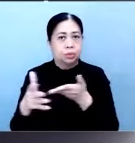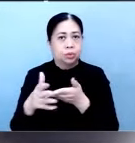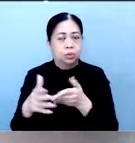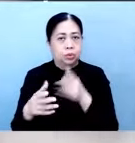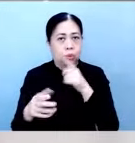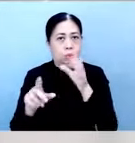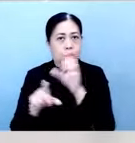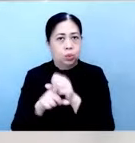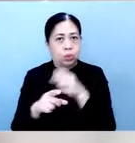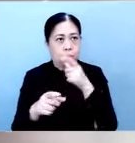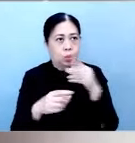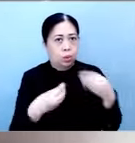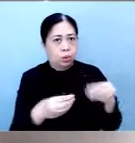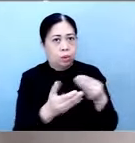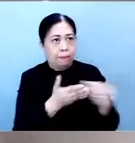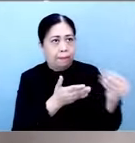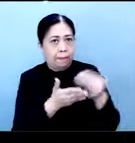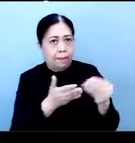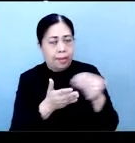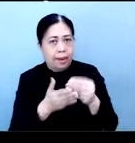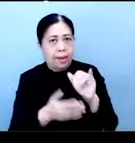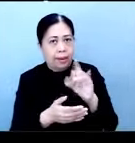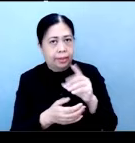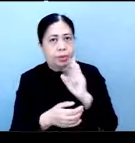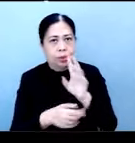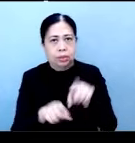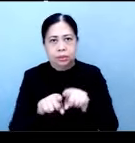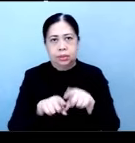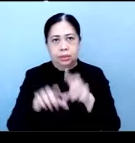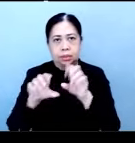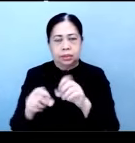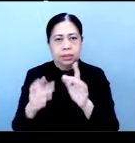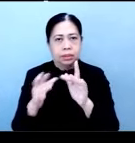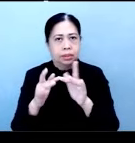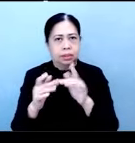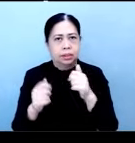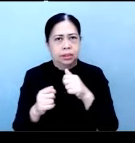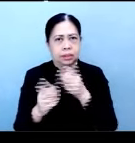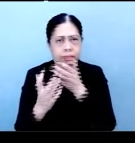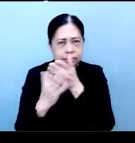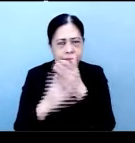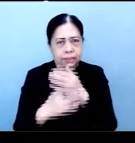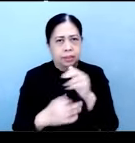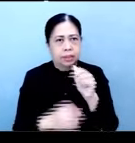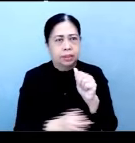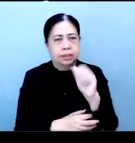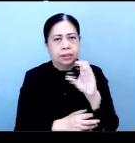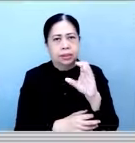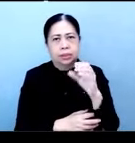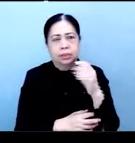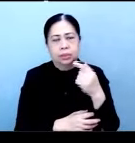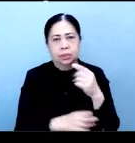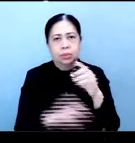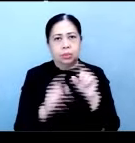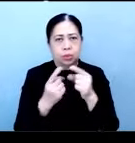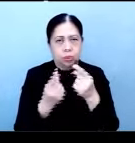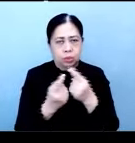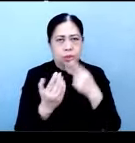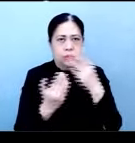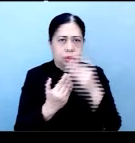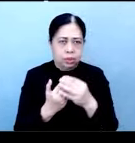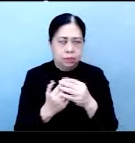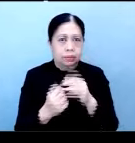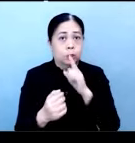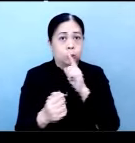mahuhuling bibili ng Peking PH health ID sa internet Meron pong anti kong group na tumitingin din po talagang